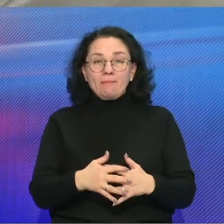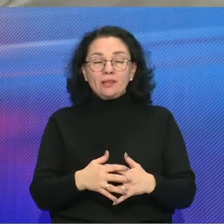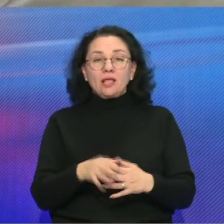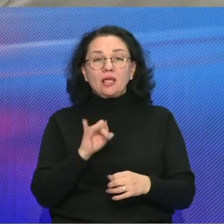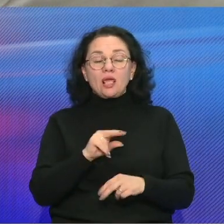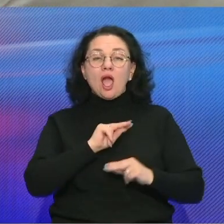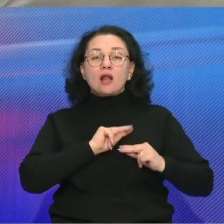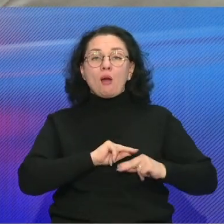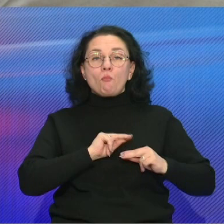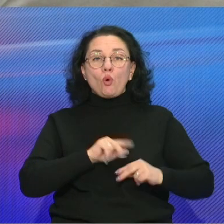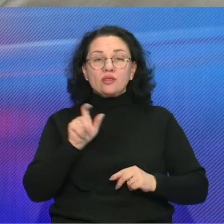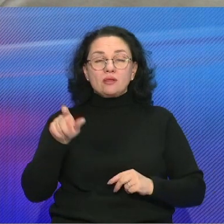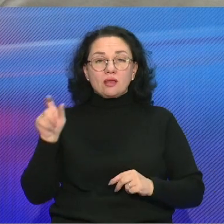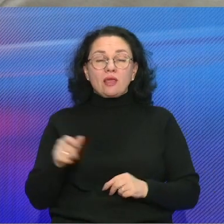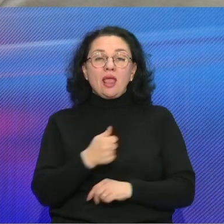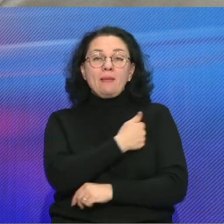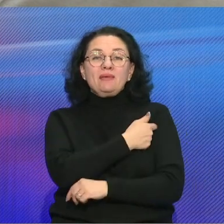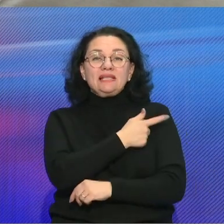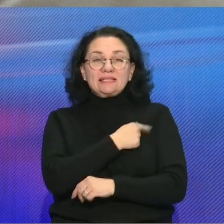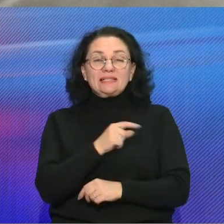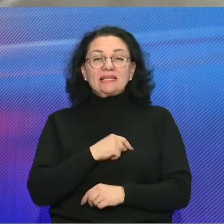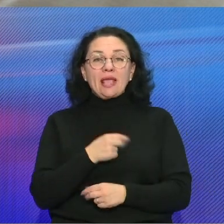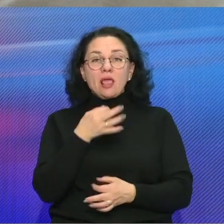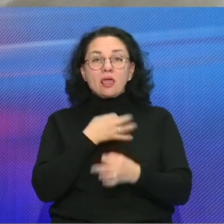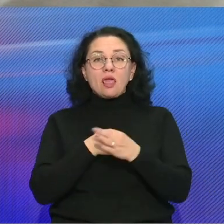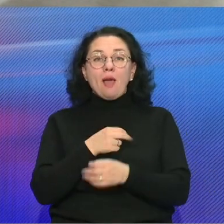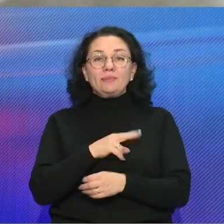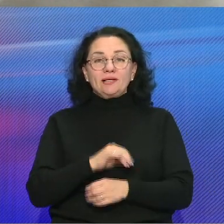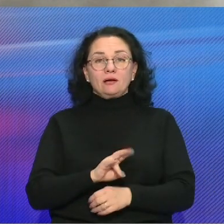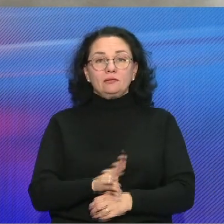чергу медицинские и фармацевтичные работники.